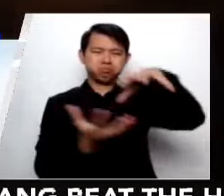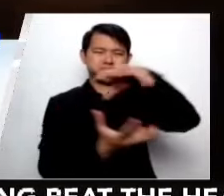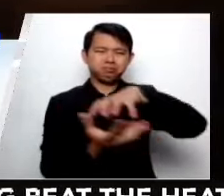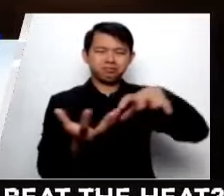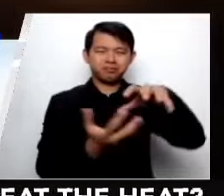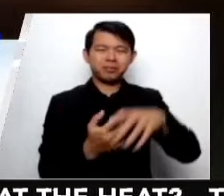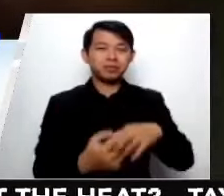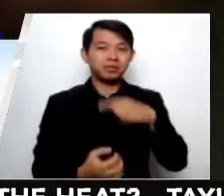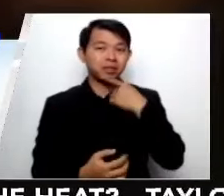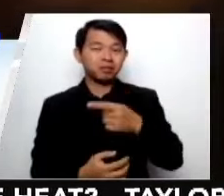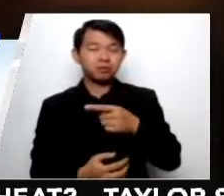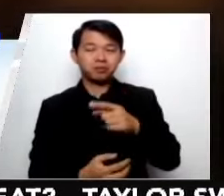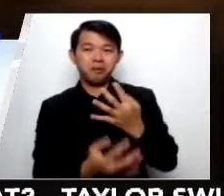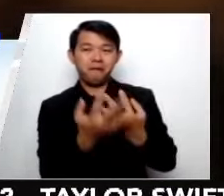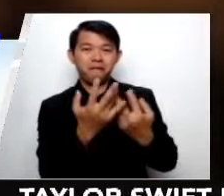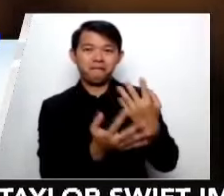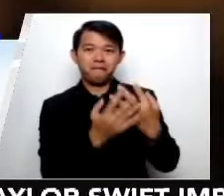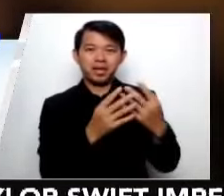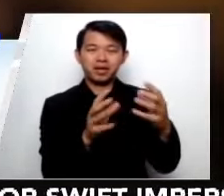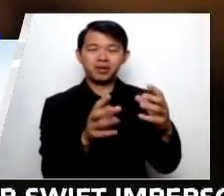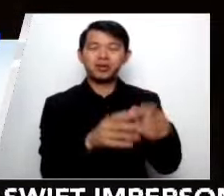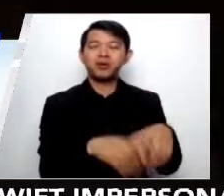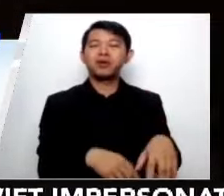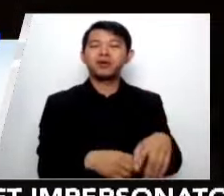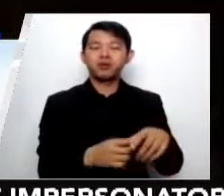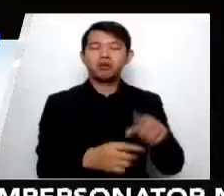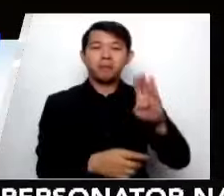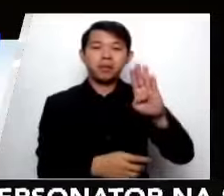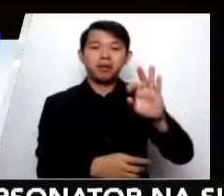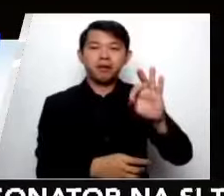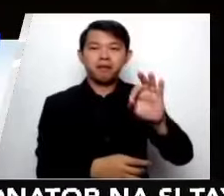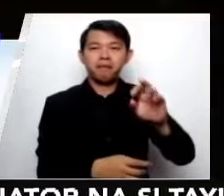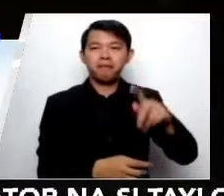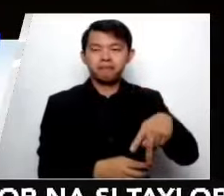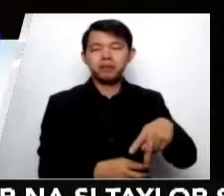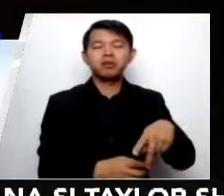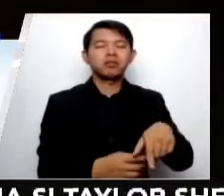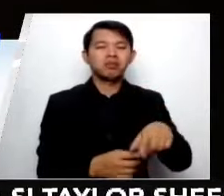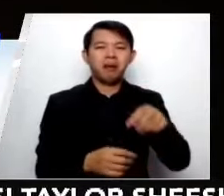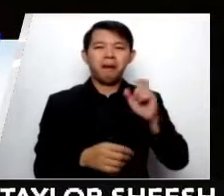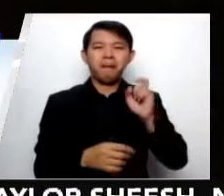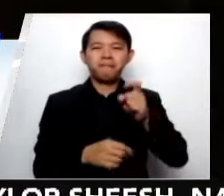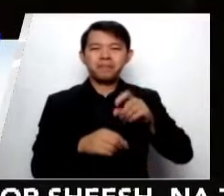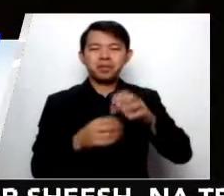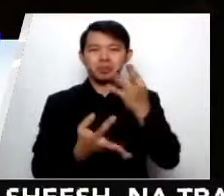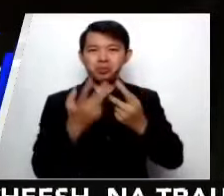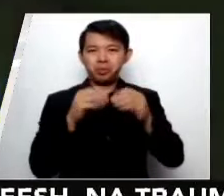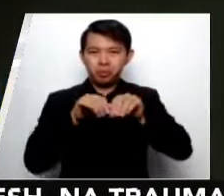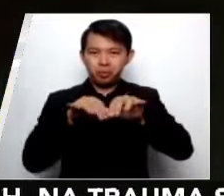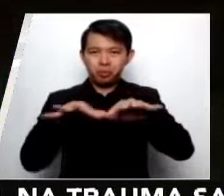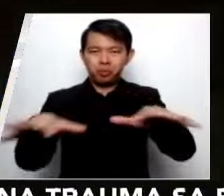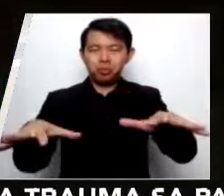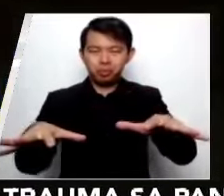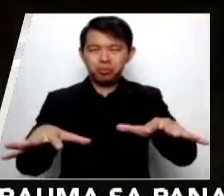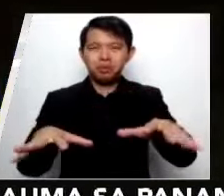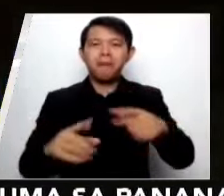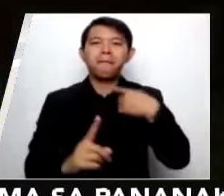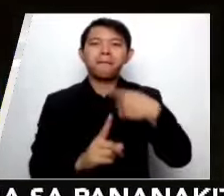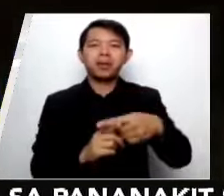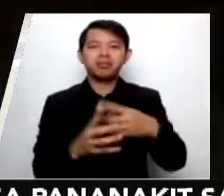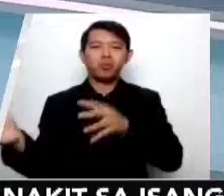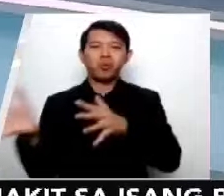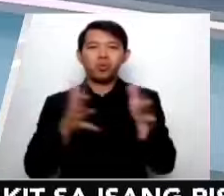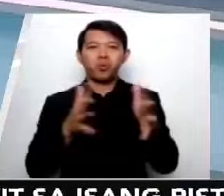Station, mabilis na kumalat ang apoy dahil sa mga tuyong dahon at dayami at malakas na ihip ng hangin.